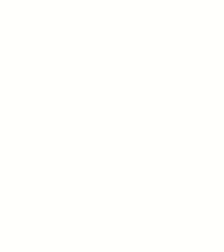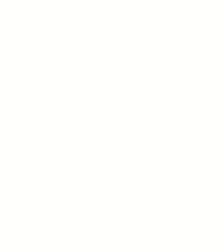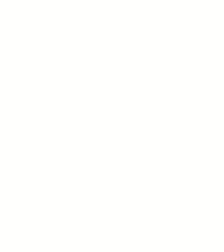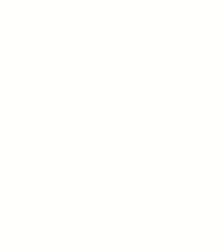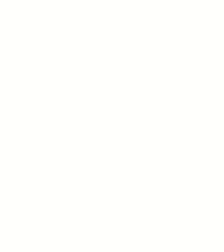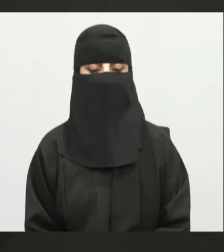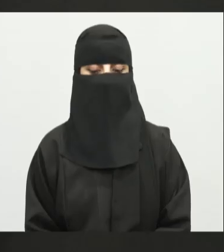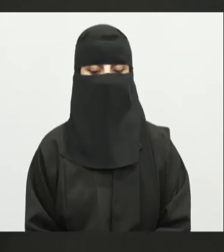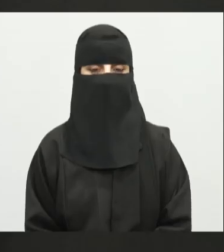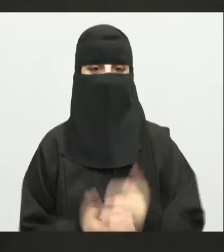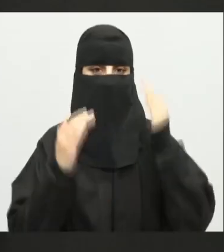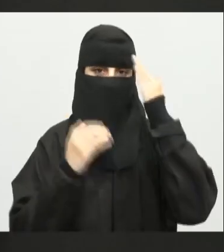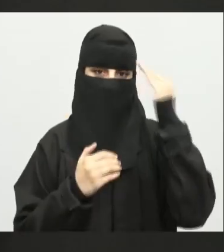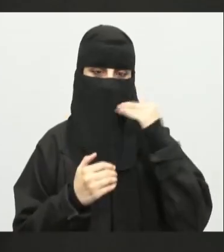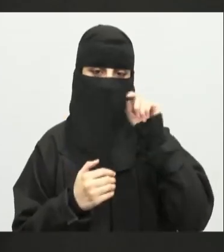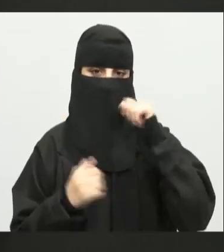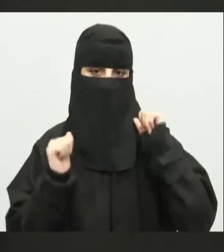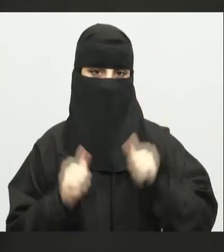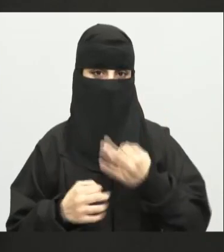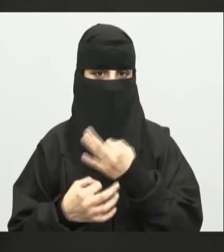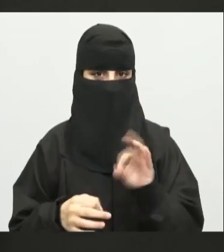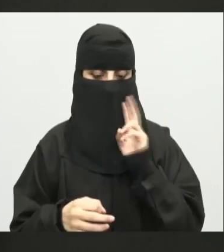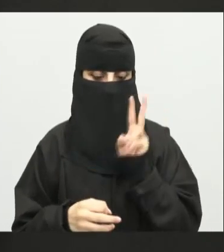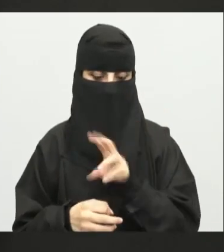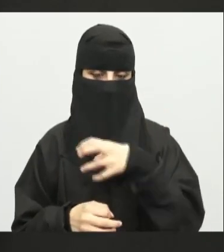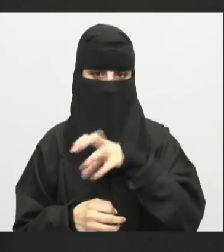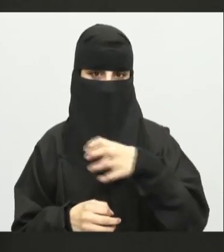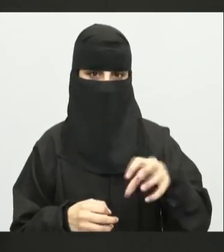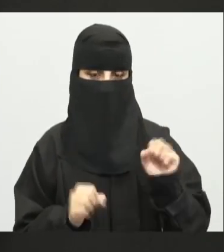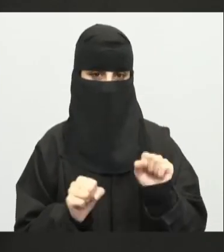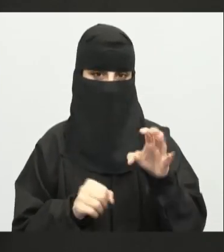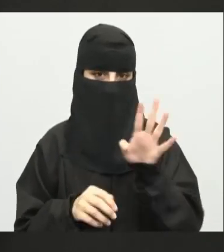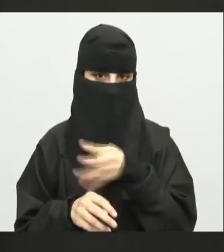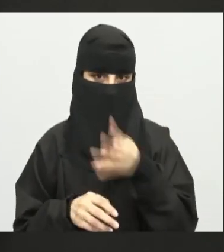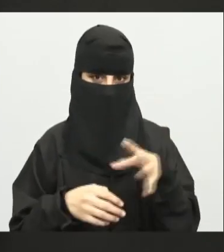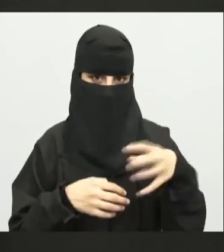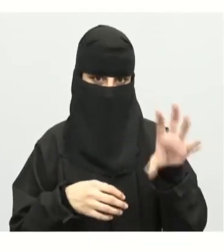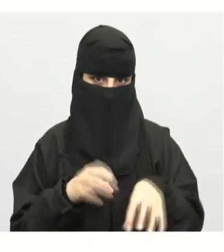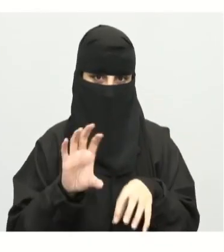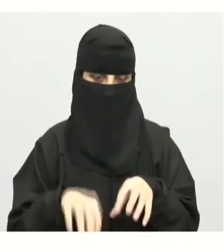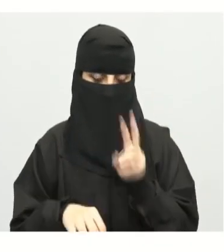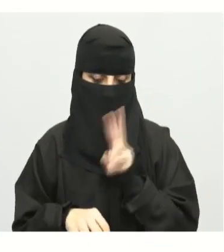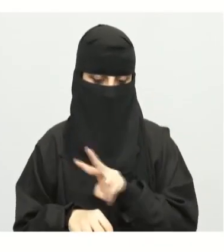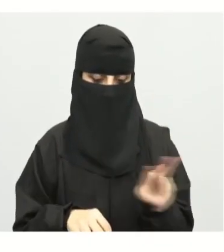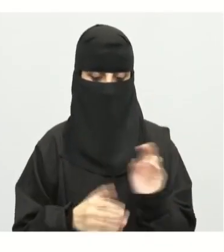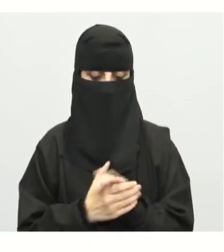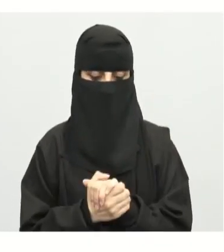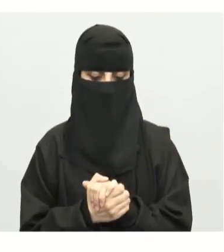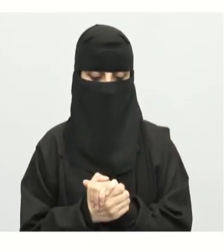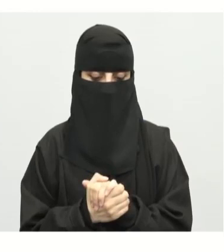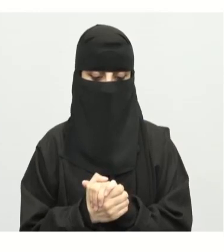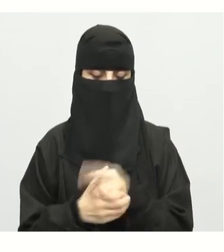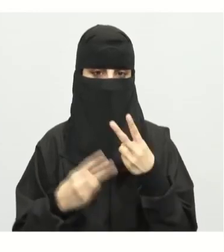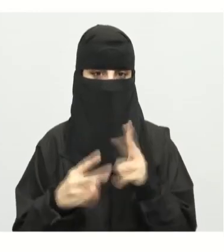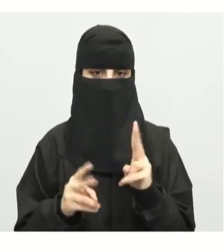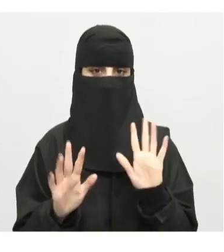يضع الطلب الجزر الاتي وفق موقعها في الجمله الجدول جزيره كوران جزيره ام القماري جزيره جنى جزر